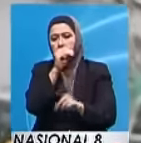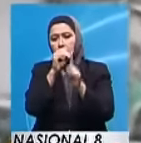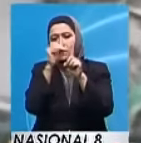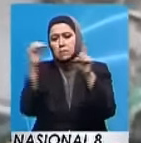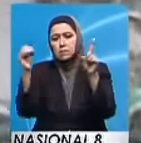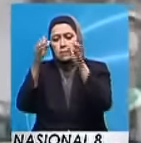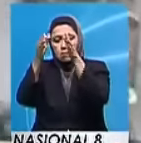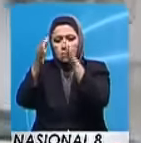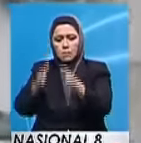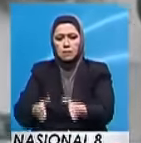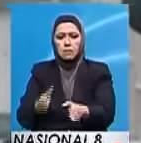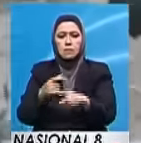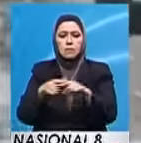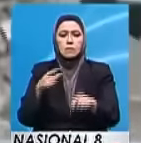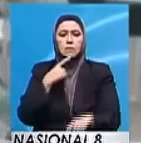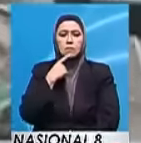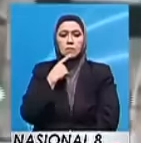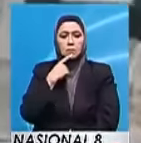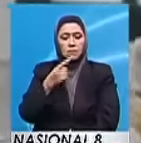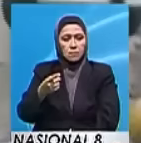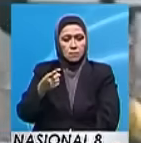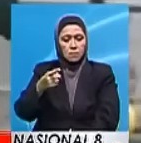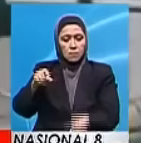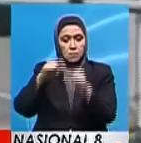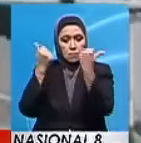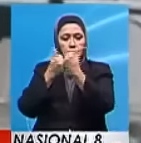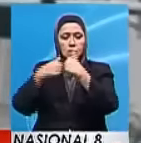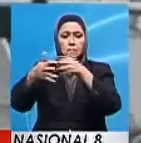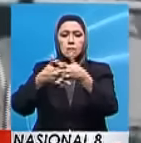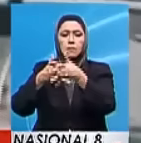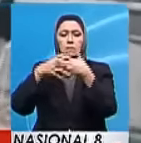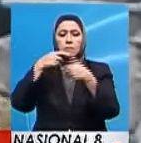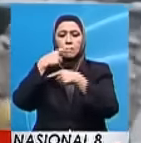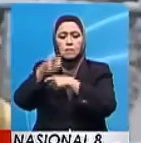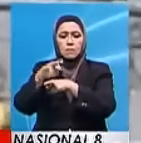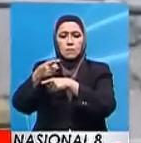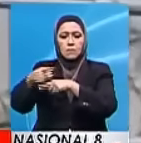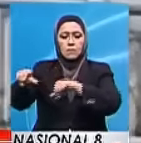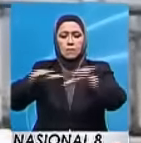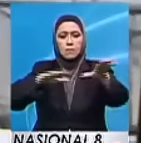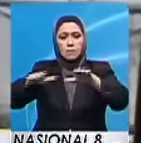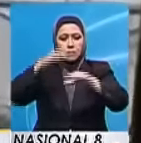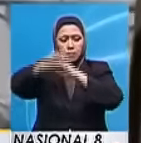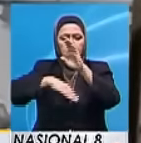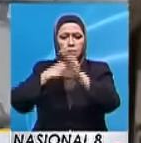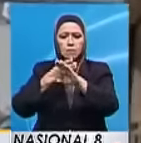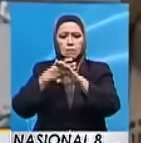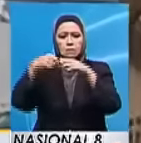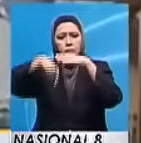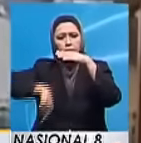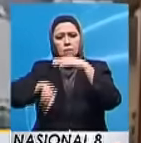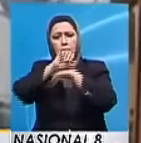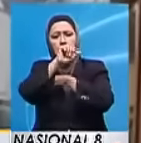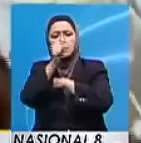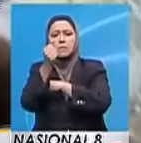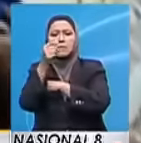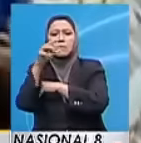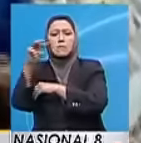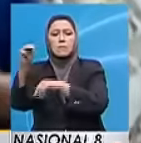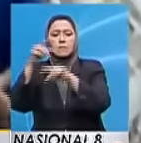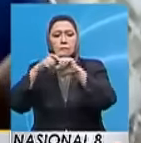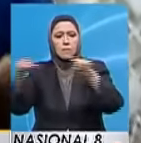Syarikat usgs berkata gempa bumi itu melanda pada kedalaman 10 km bagaimanapun pusat amaran tsunami